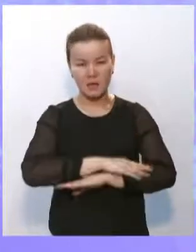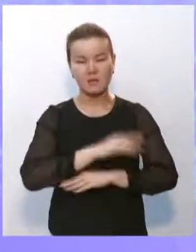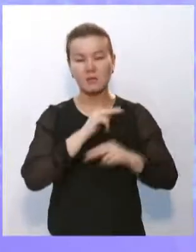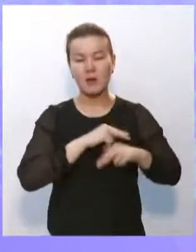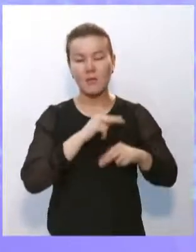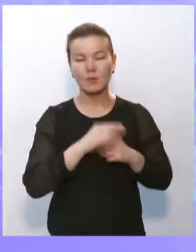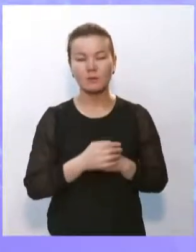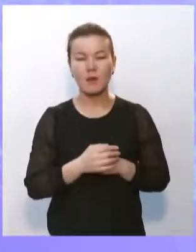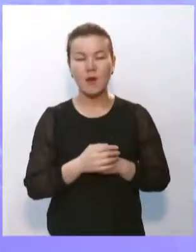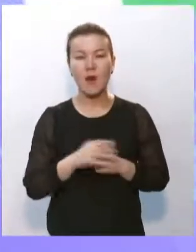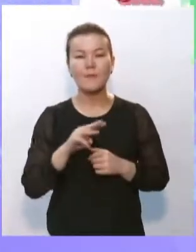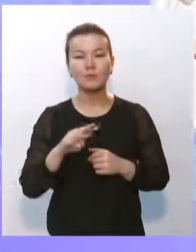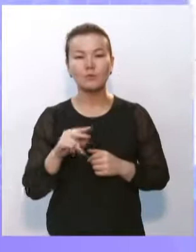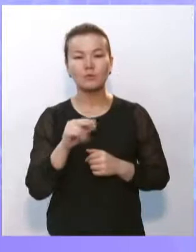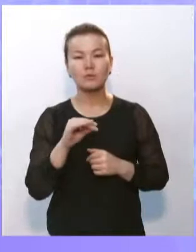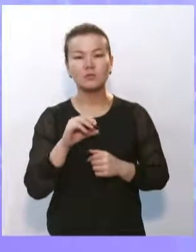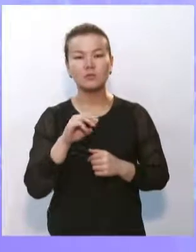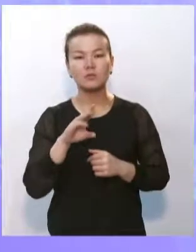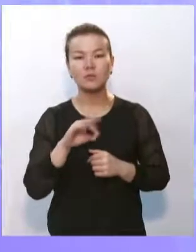минутка чистописания